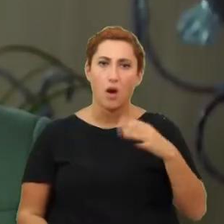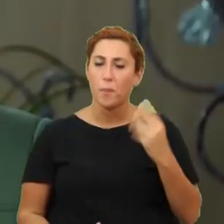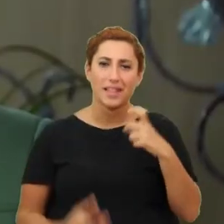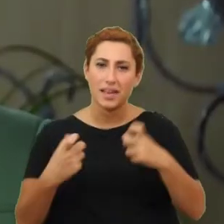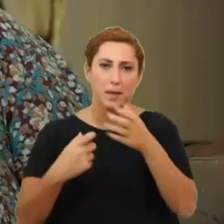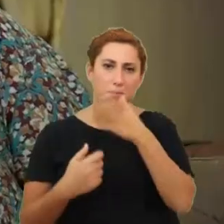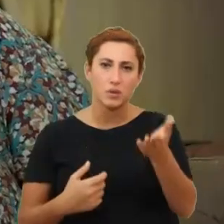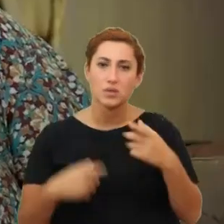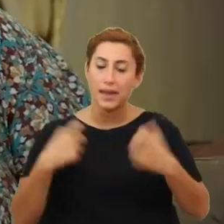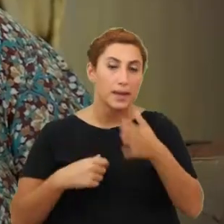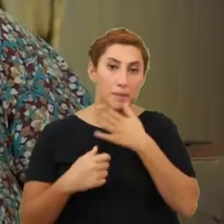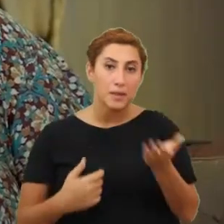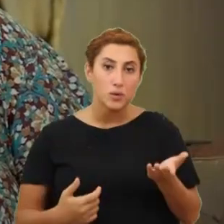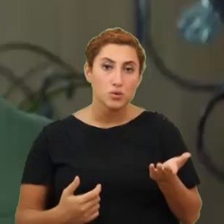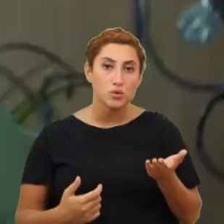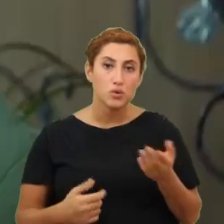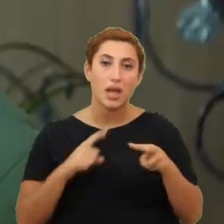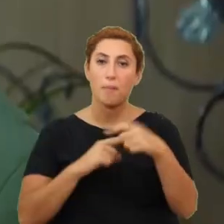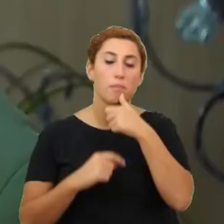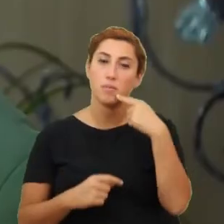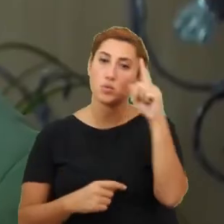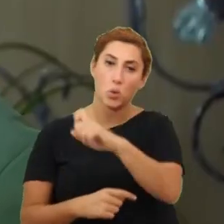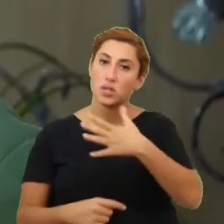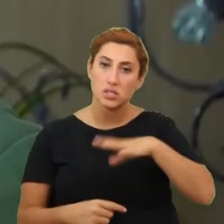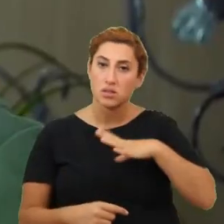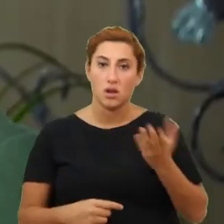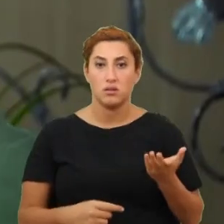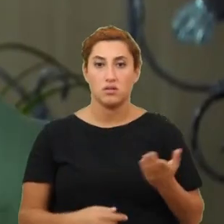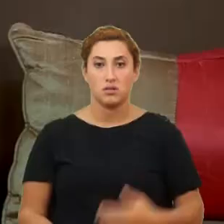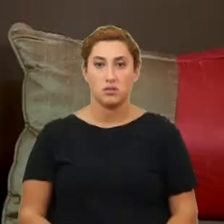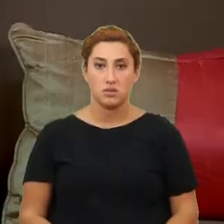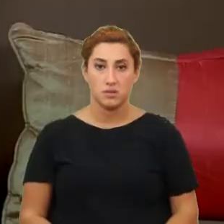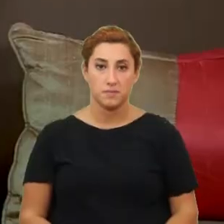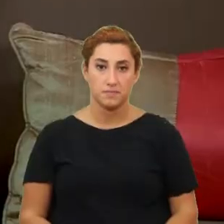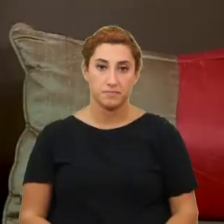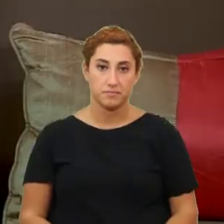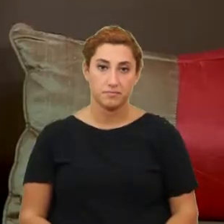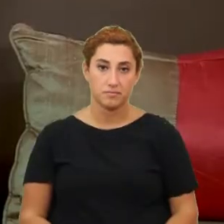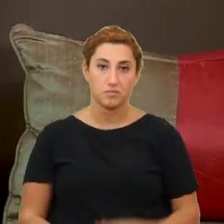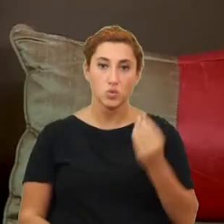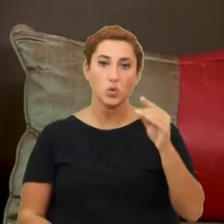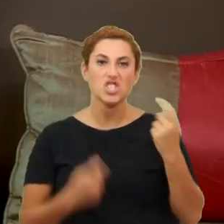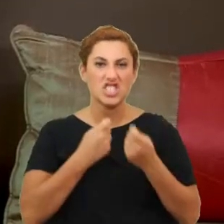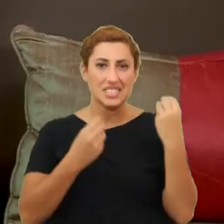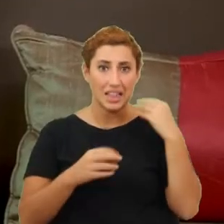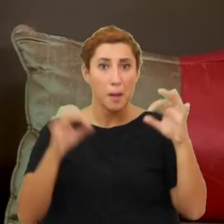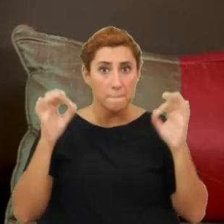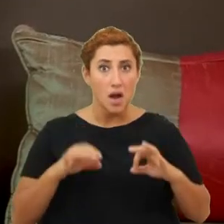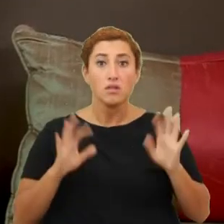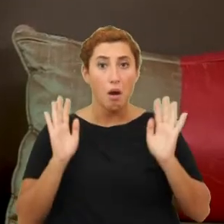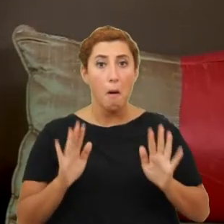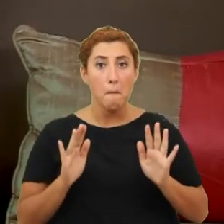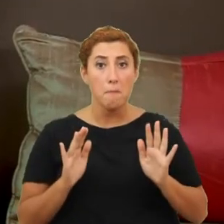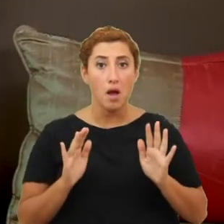etmediğimi nereden biliyorsun? Nereden biliyorsun? Kemal babama sorun isterseniz. Uşak işe daha yeni başladı